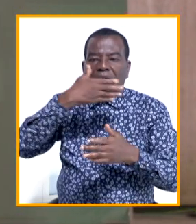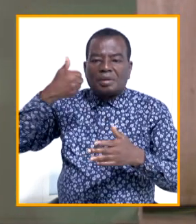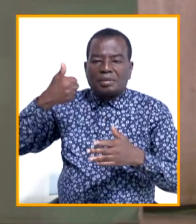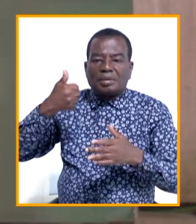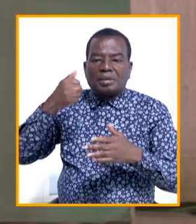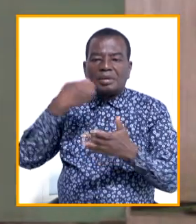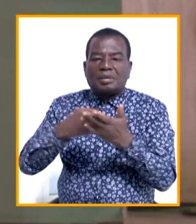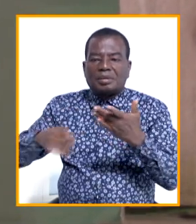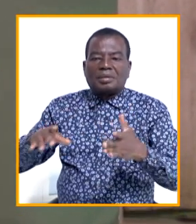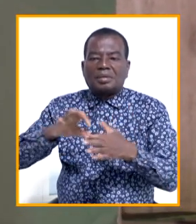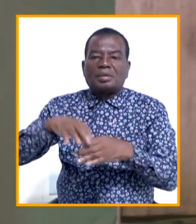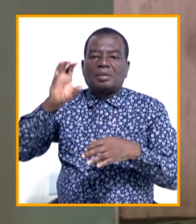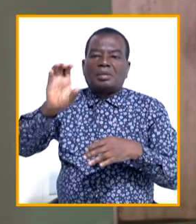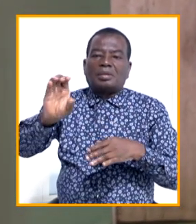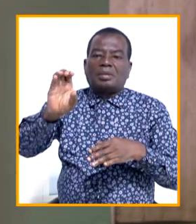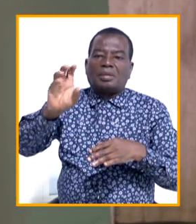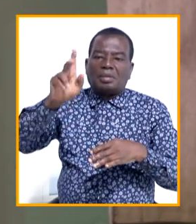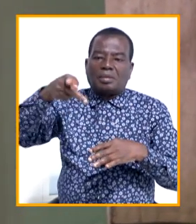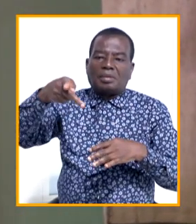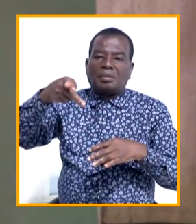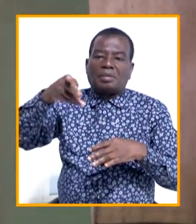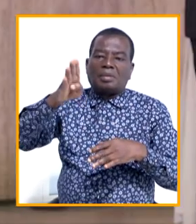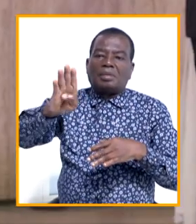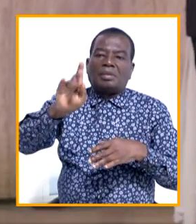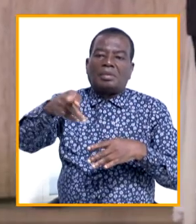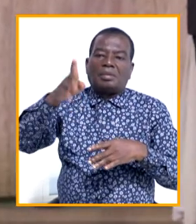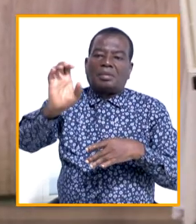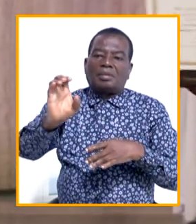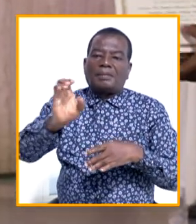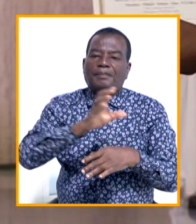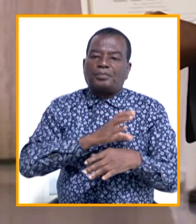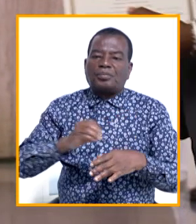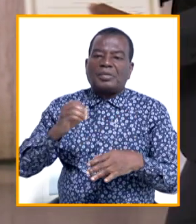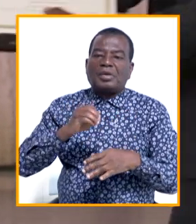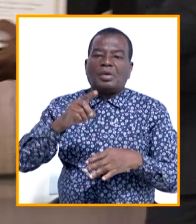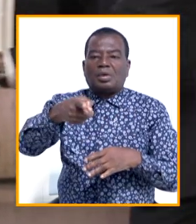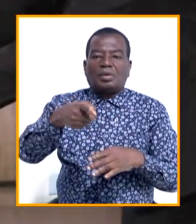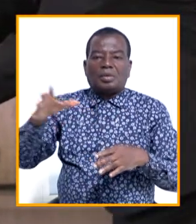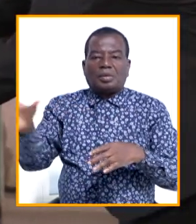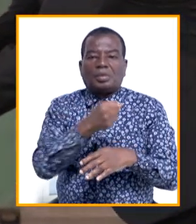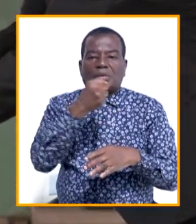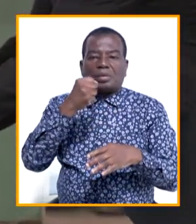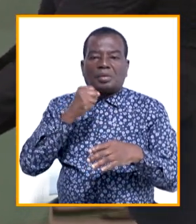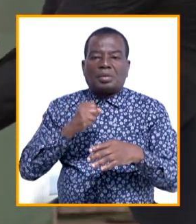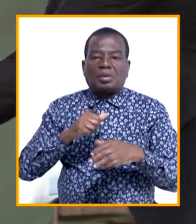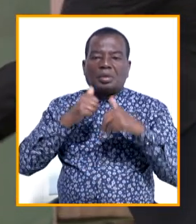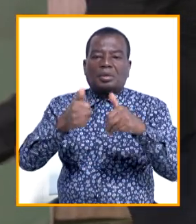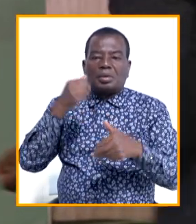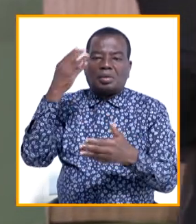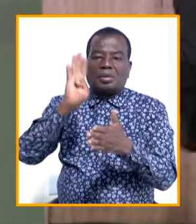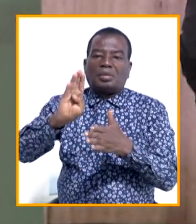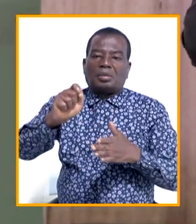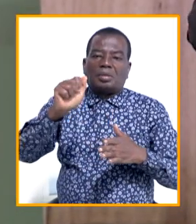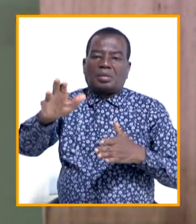BPC avec plus de 18,30/ 20 otniel Goran lui arrache le prix du meilleur élève au baccalauréat